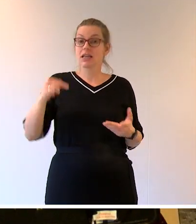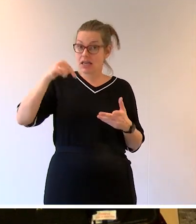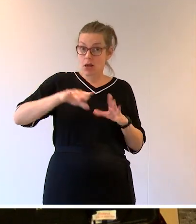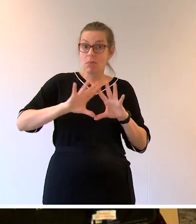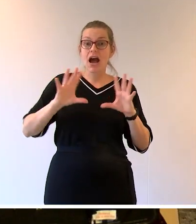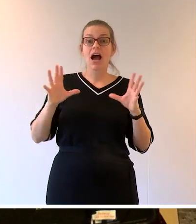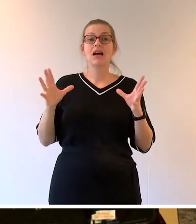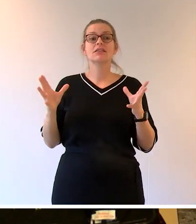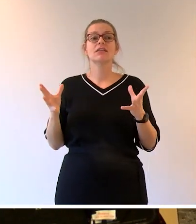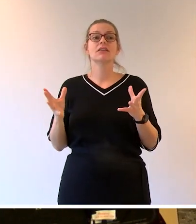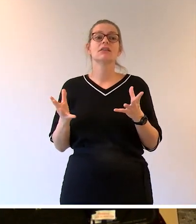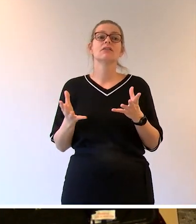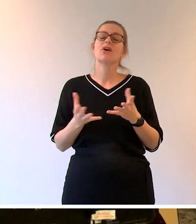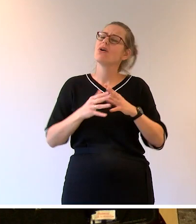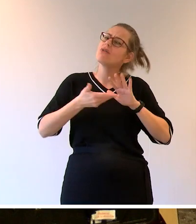op aarde,